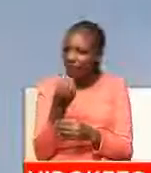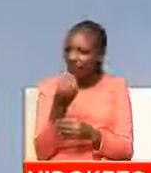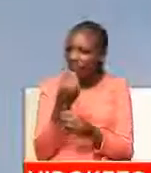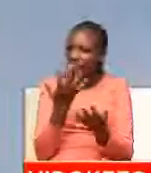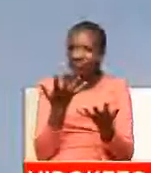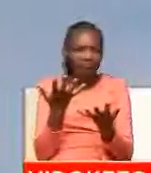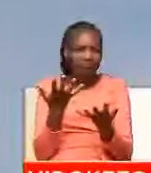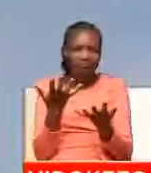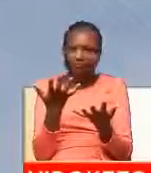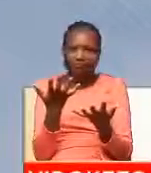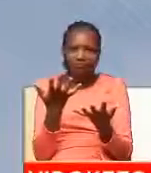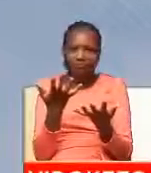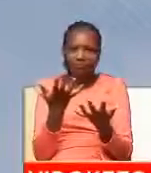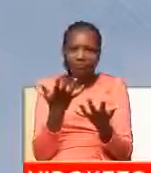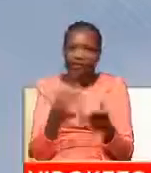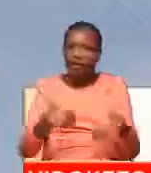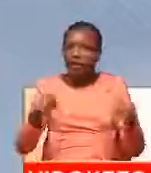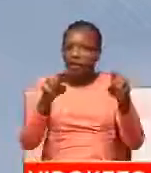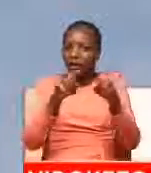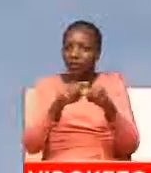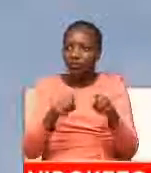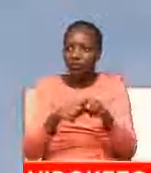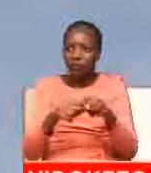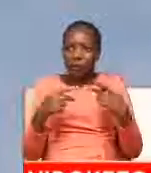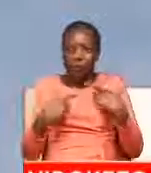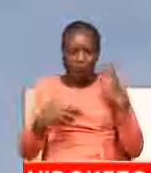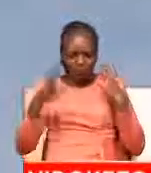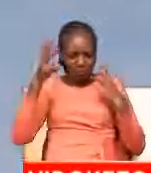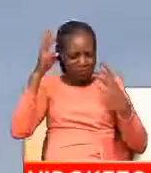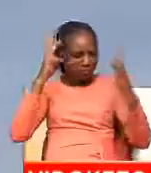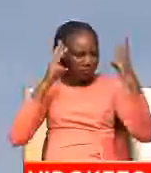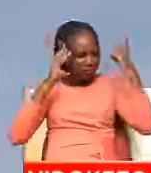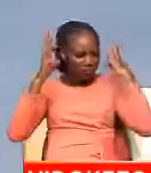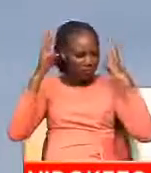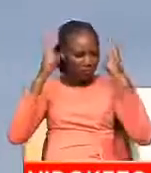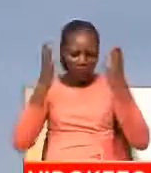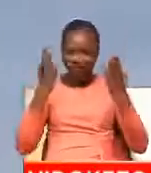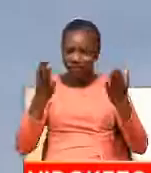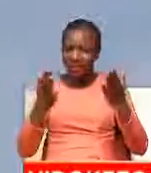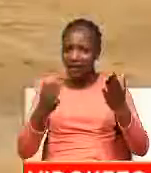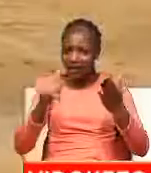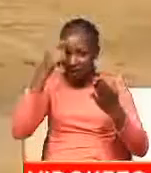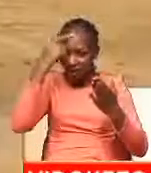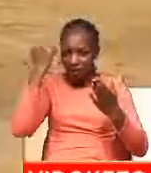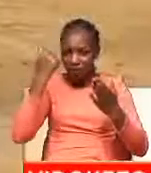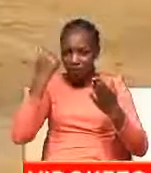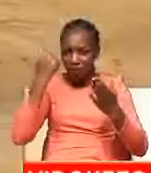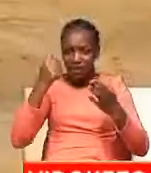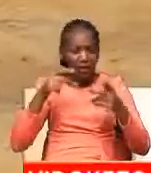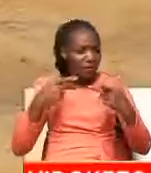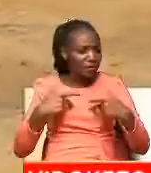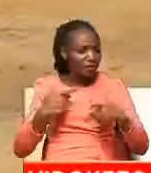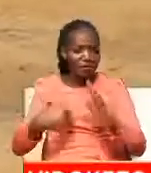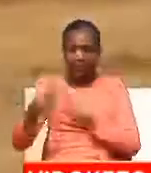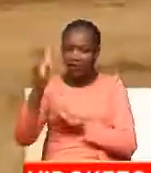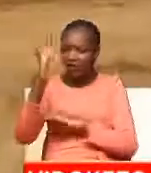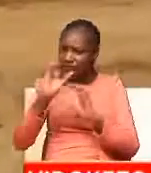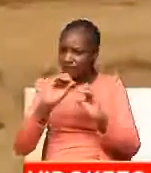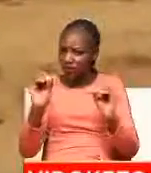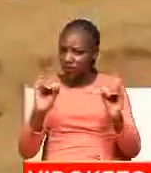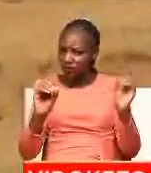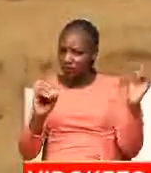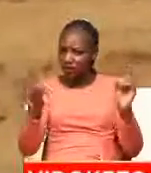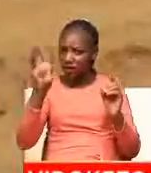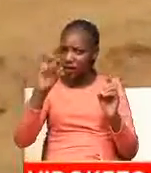wapi? Kwa muktadha huu huo, hofu na wasiwasi imetanda sehemu hiyo ya Mhobola kutokana na usalama wa wananchi. Huyu hapa ni mwakilishi wa wodi